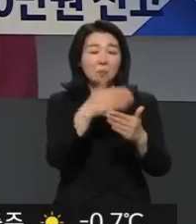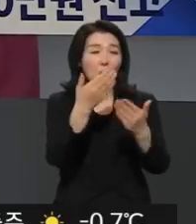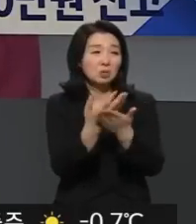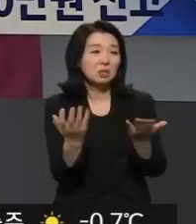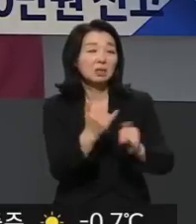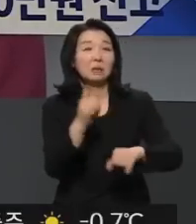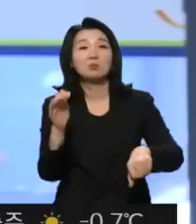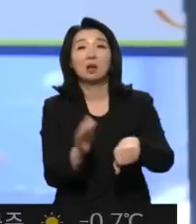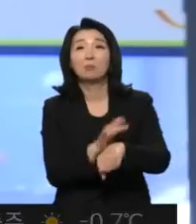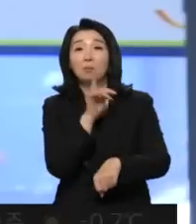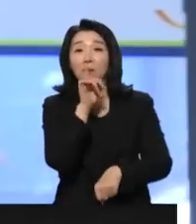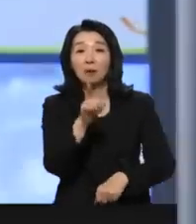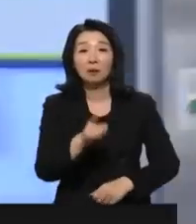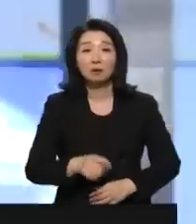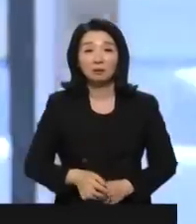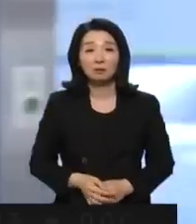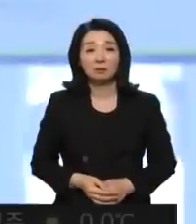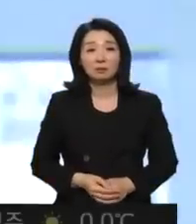돌렸습니다.